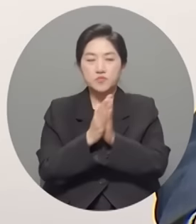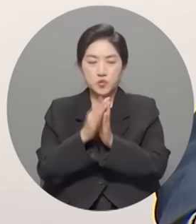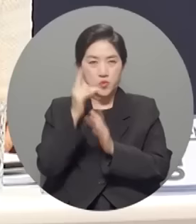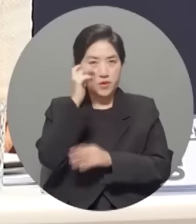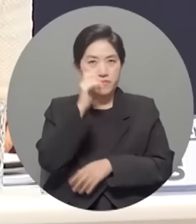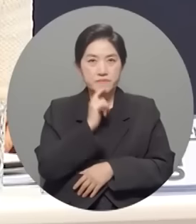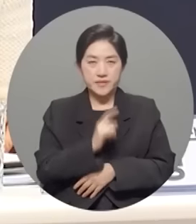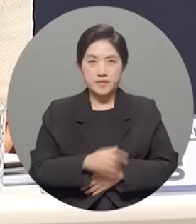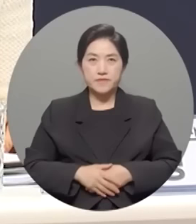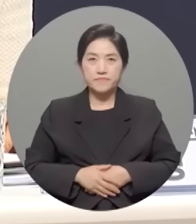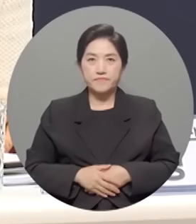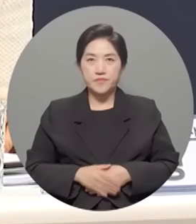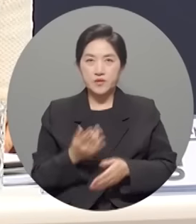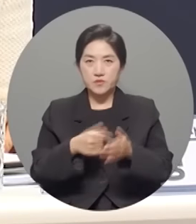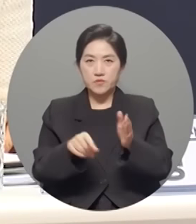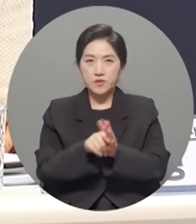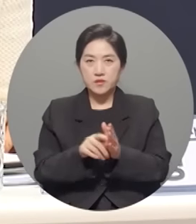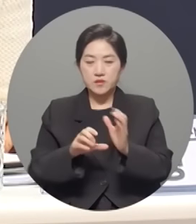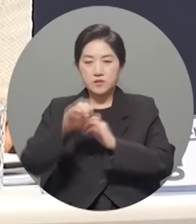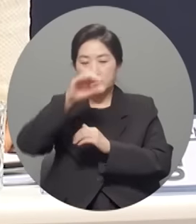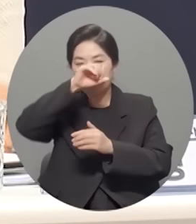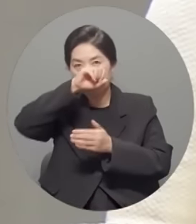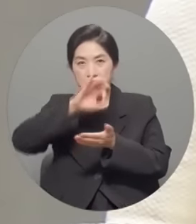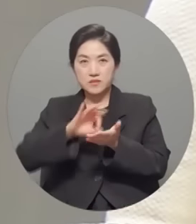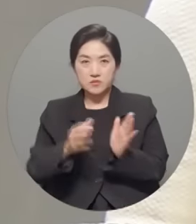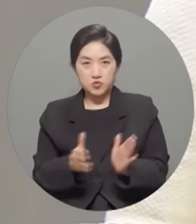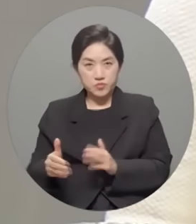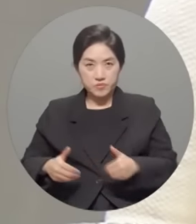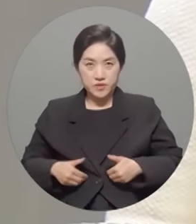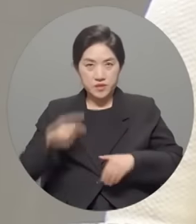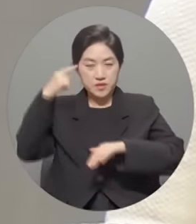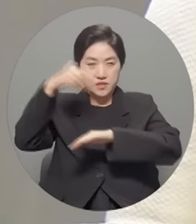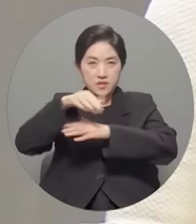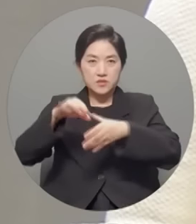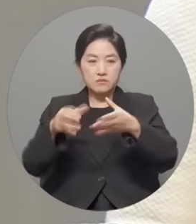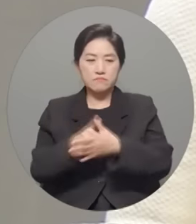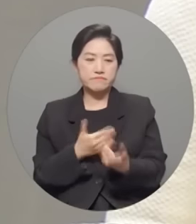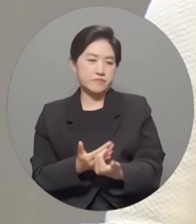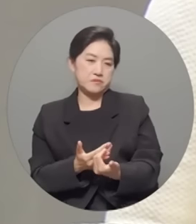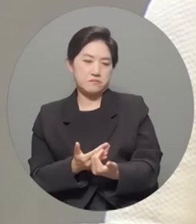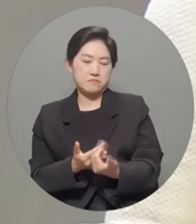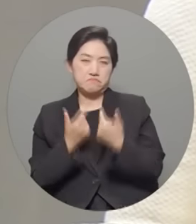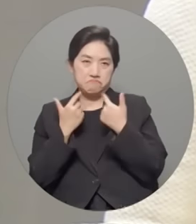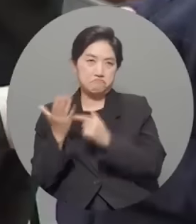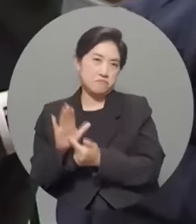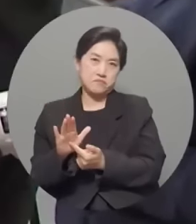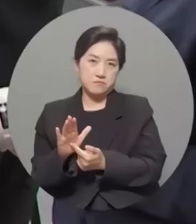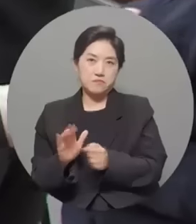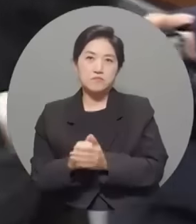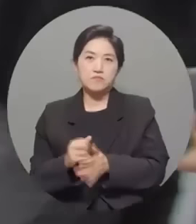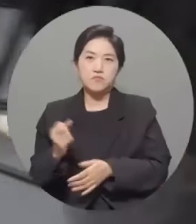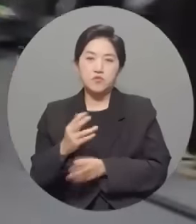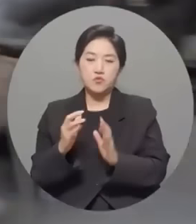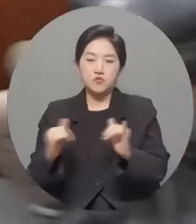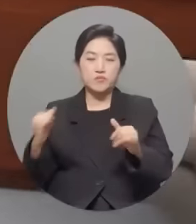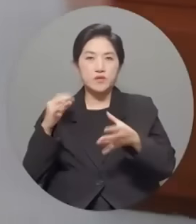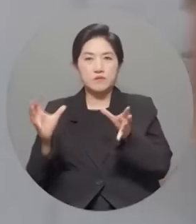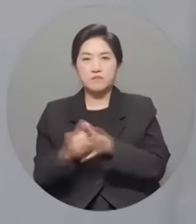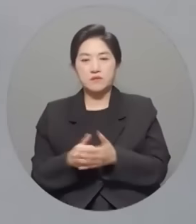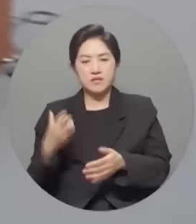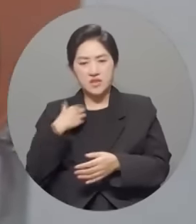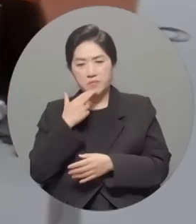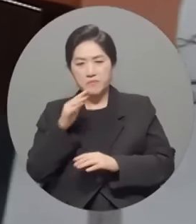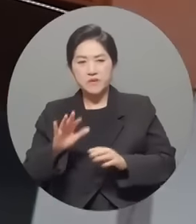추산합니다. 이를 위해선 추경이 필요한데 기획재정부가 이미 반대 입장을 분명히 밝힌 데 이어 국민의힘도